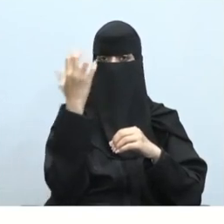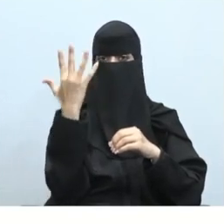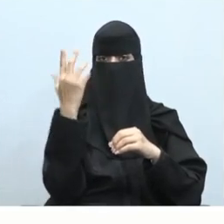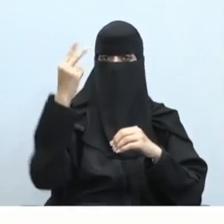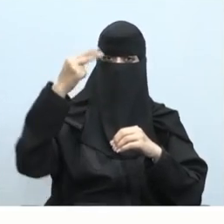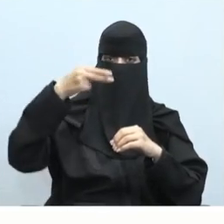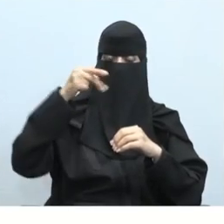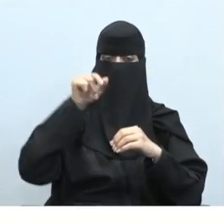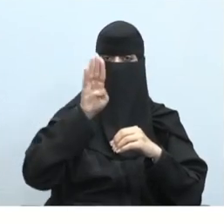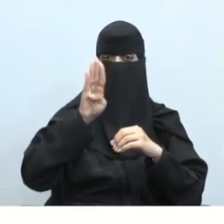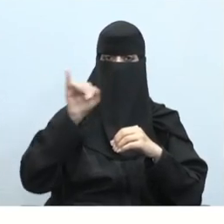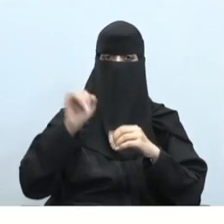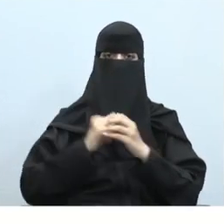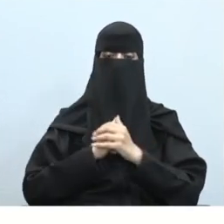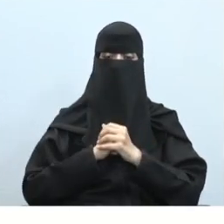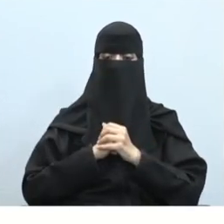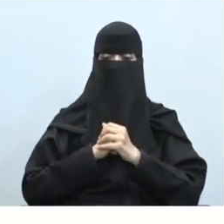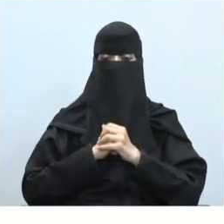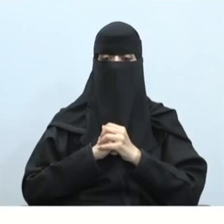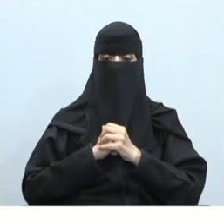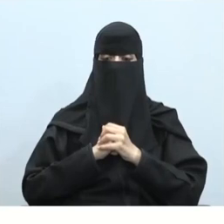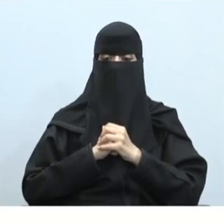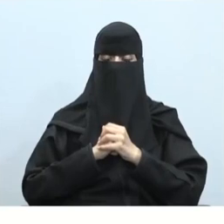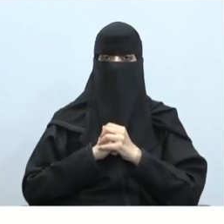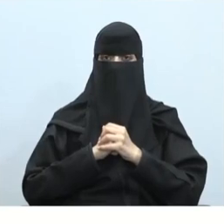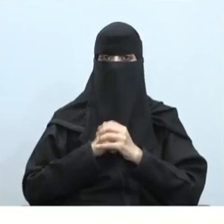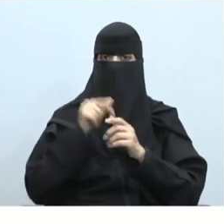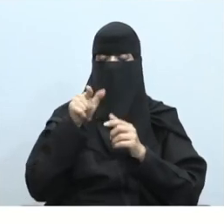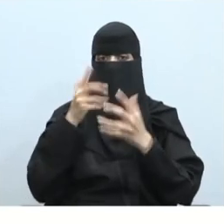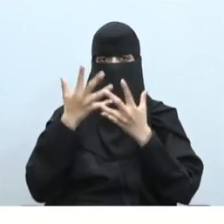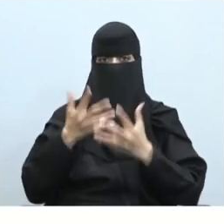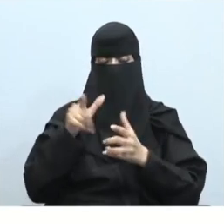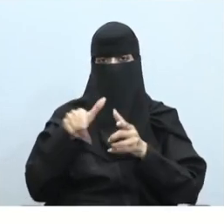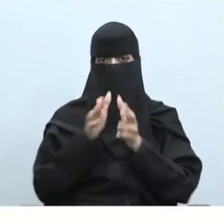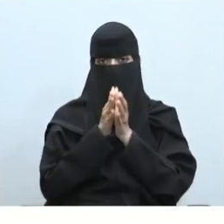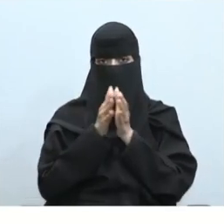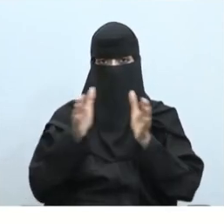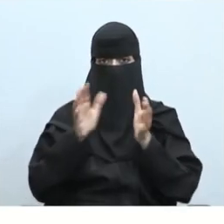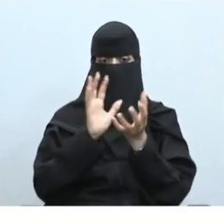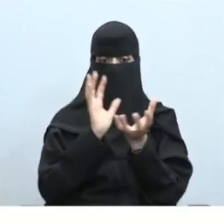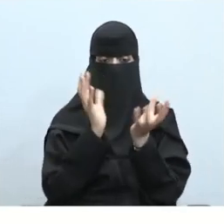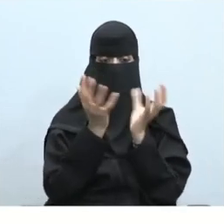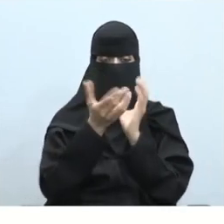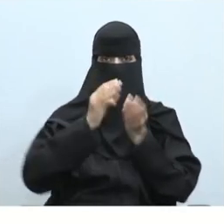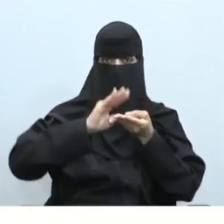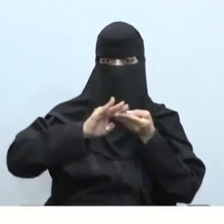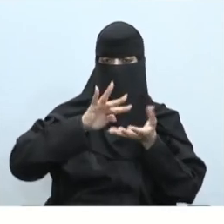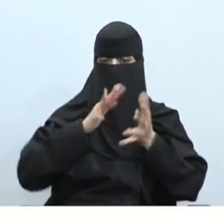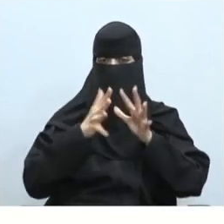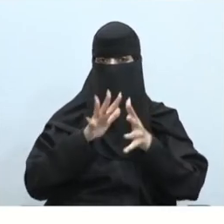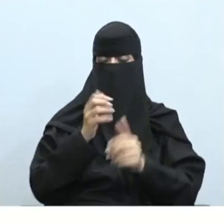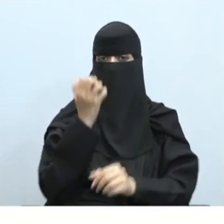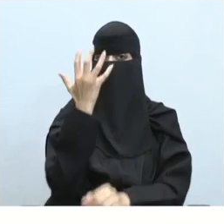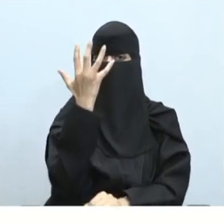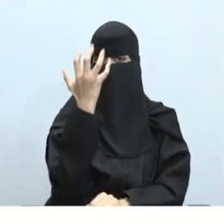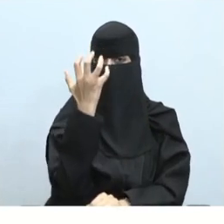وعشرين كيلو مترا ابنائي تقدر مساحه الكره الارضيه بنحو 500